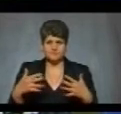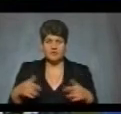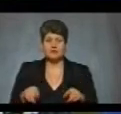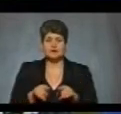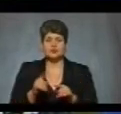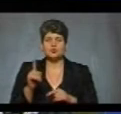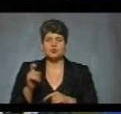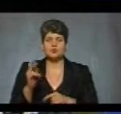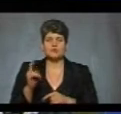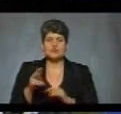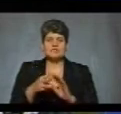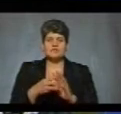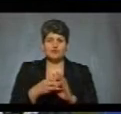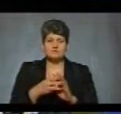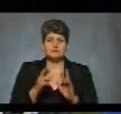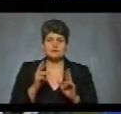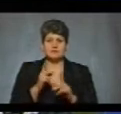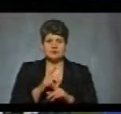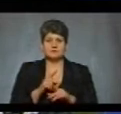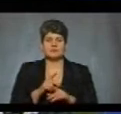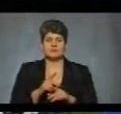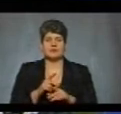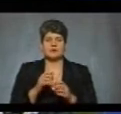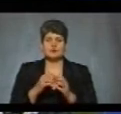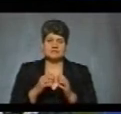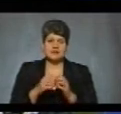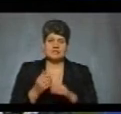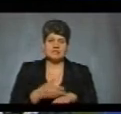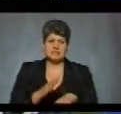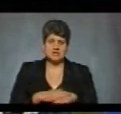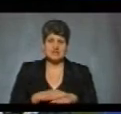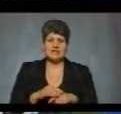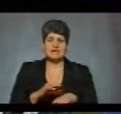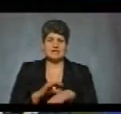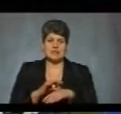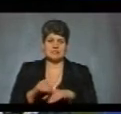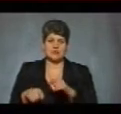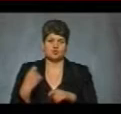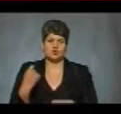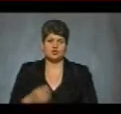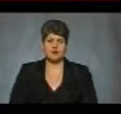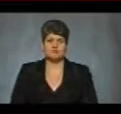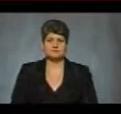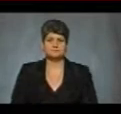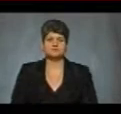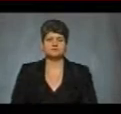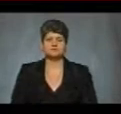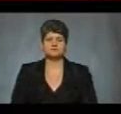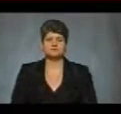також 128-ю – необережне тяжке або середньої тяжкості тілесне ушкодження.